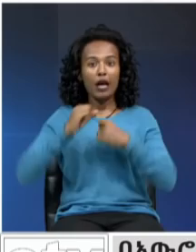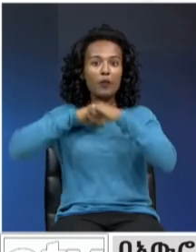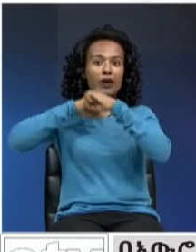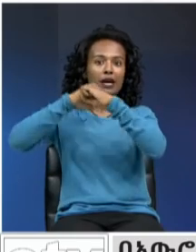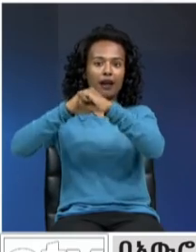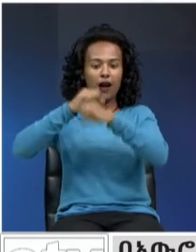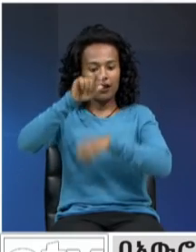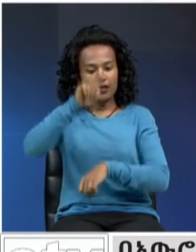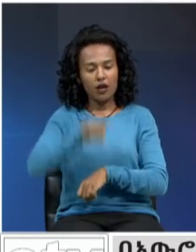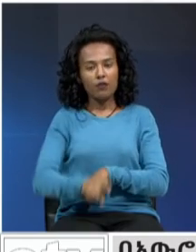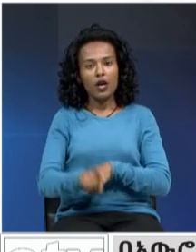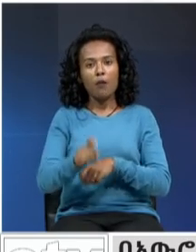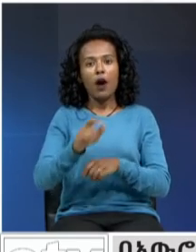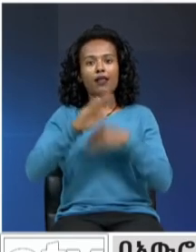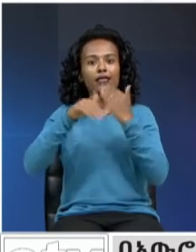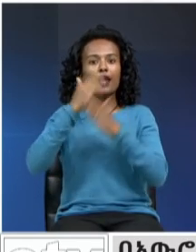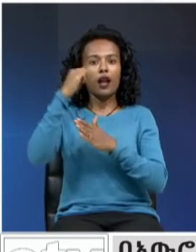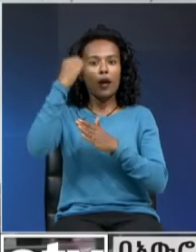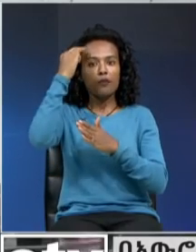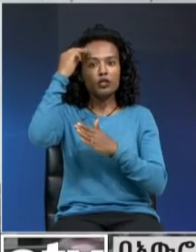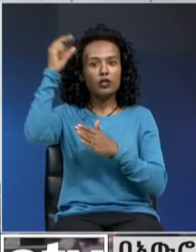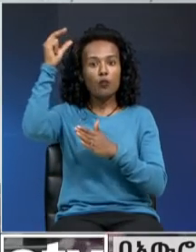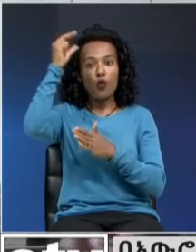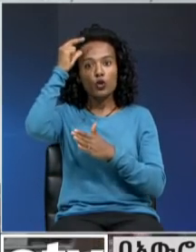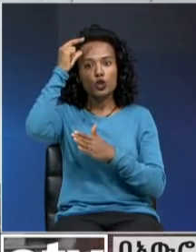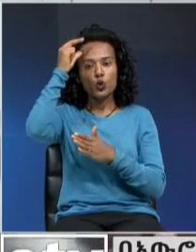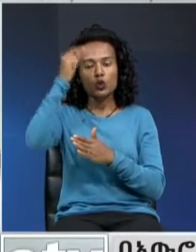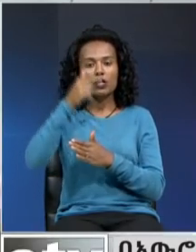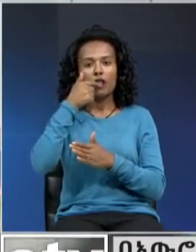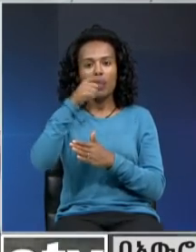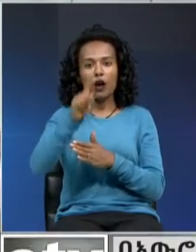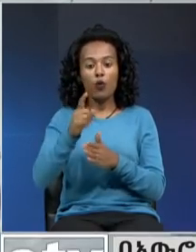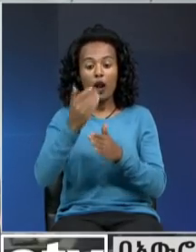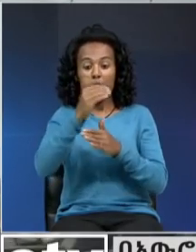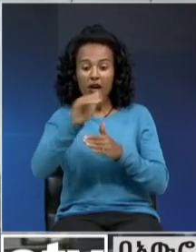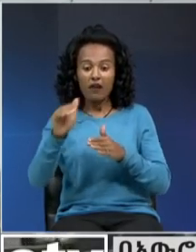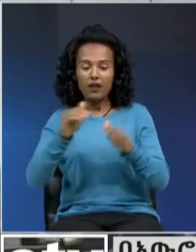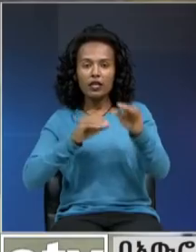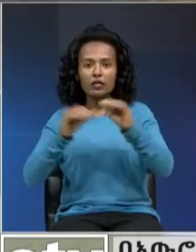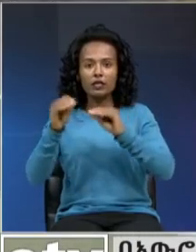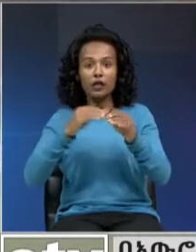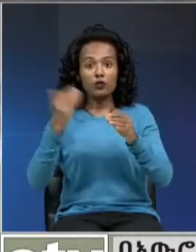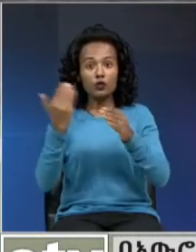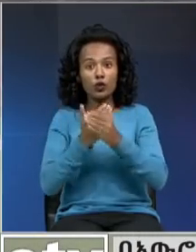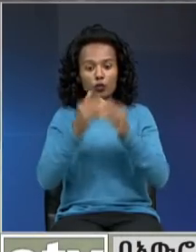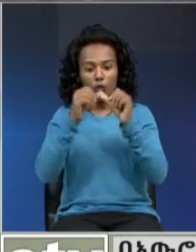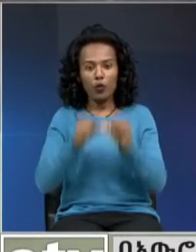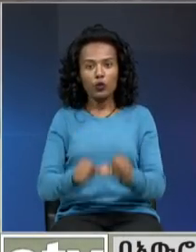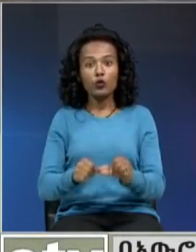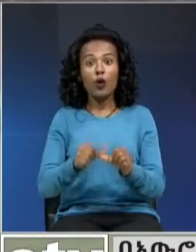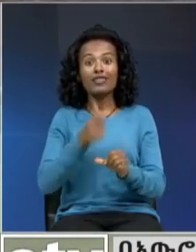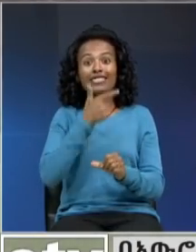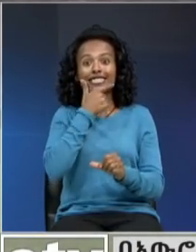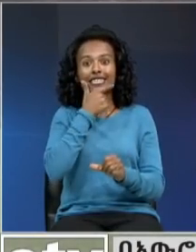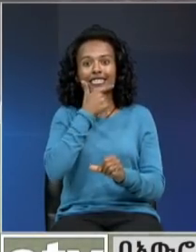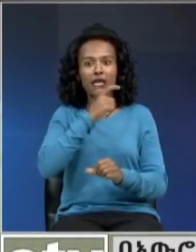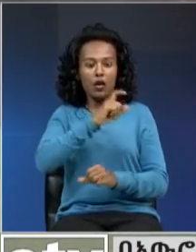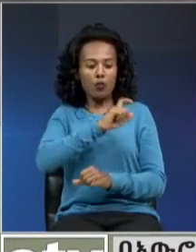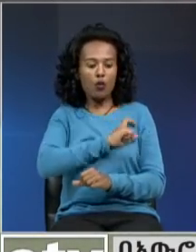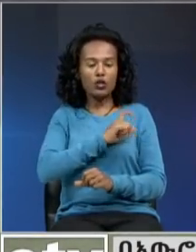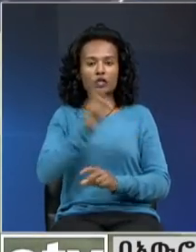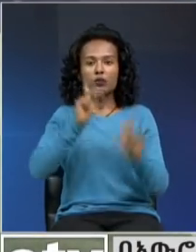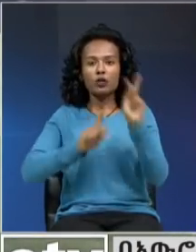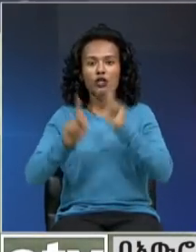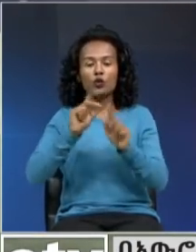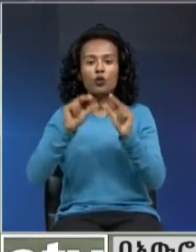መከላከል እንደሚገባም ጠቅላይ ሚኒስትር ቦሪስ ጆንሰን አንስተዋል። በከፊል እንቅስቃሴዎች ተገተው በቆዩባት እንግሊዝ ፖሊስ